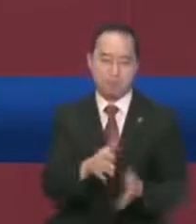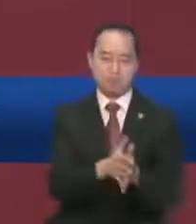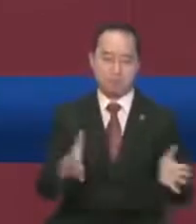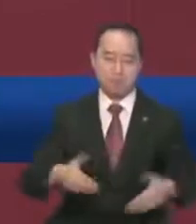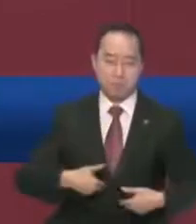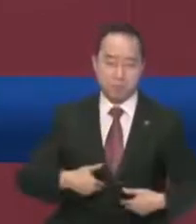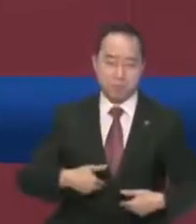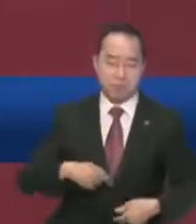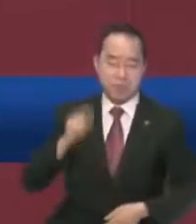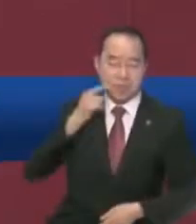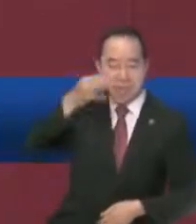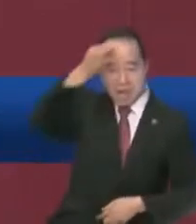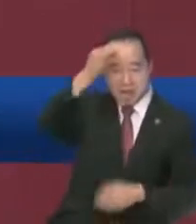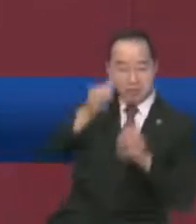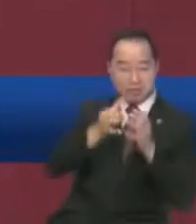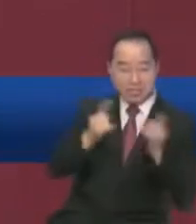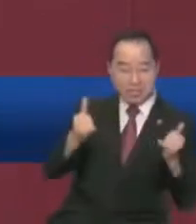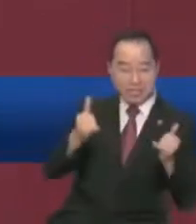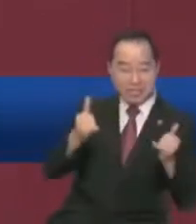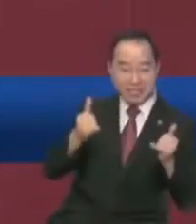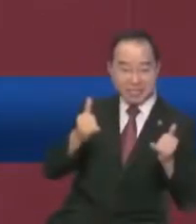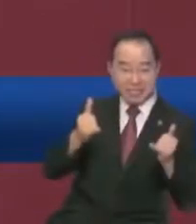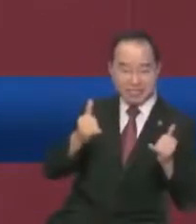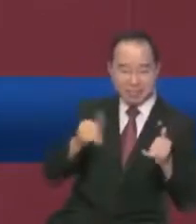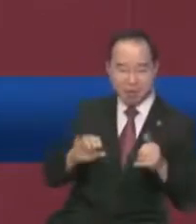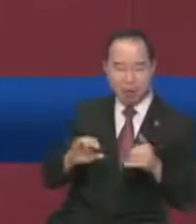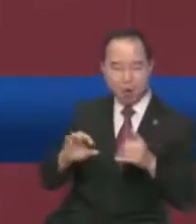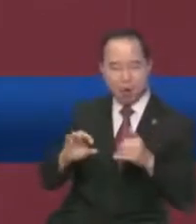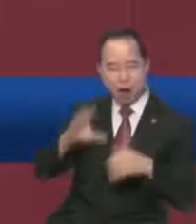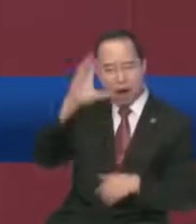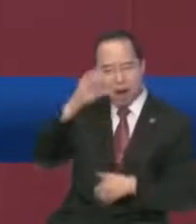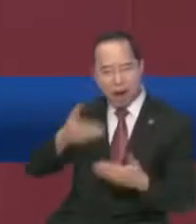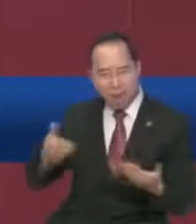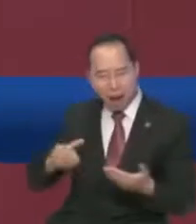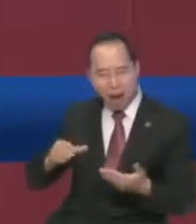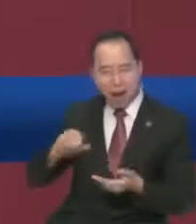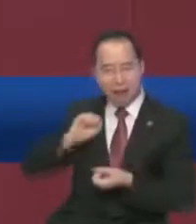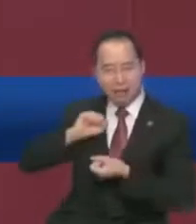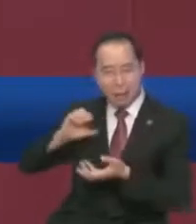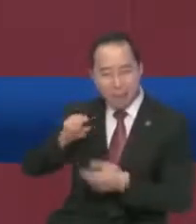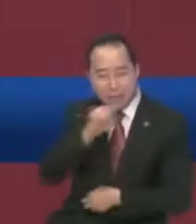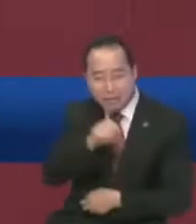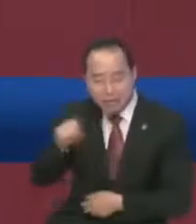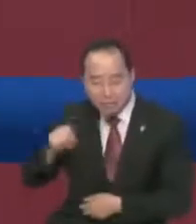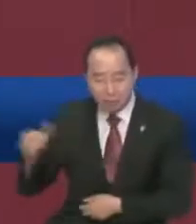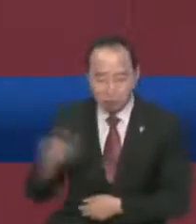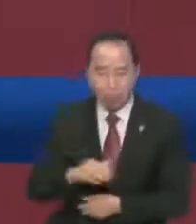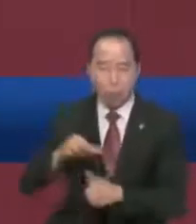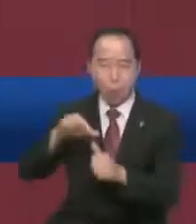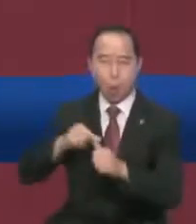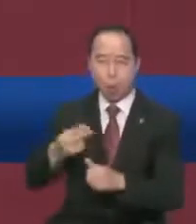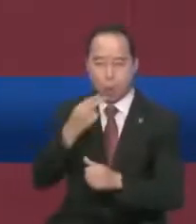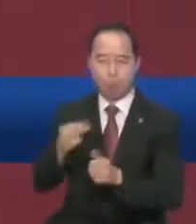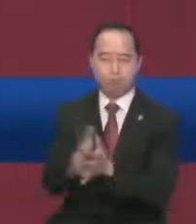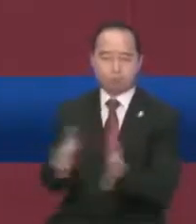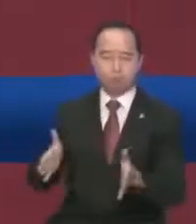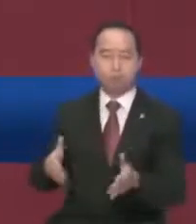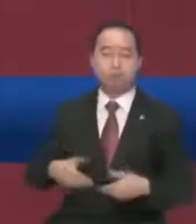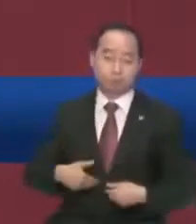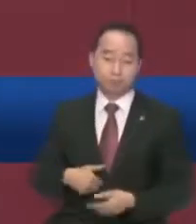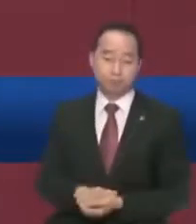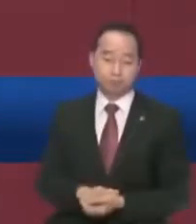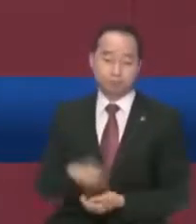예술인, 특수형태 근로종사자부터 고용보험을 확대 시행하려 합니다.